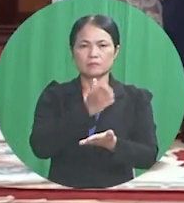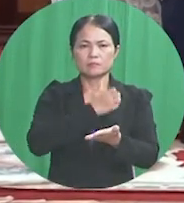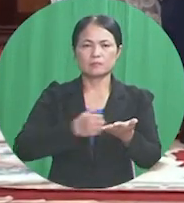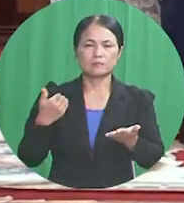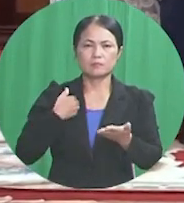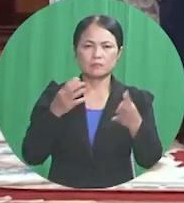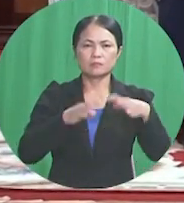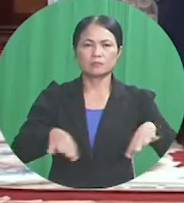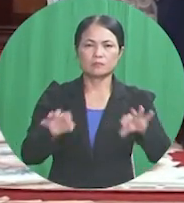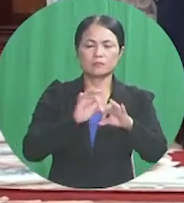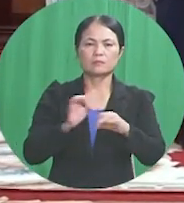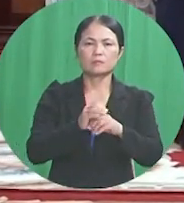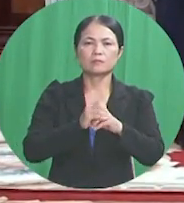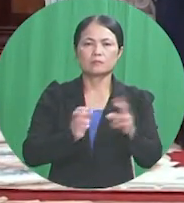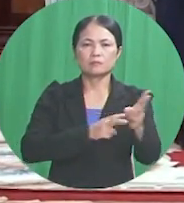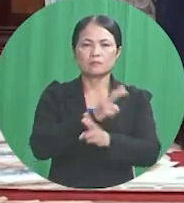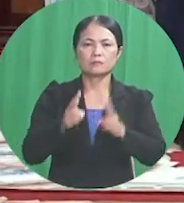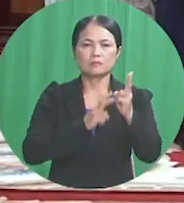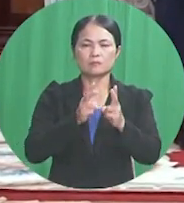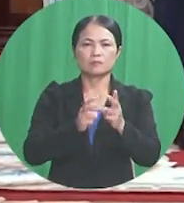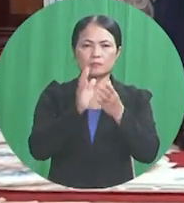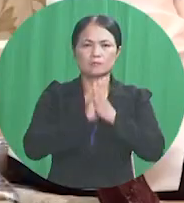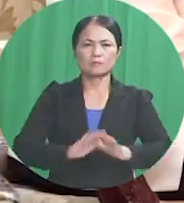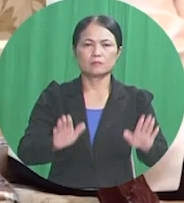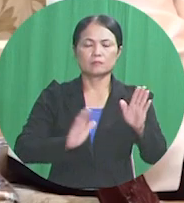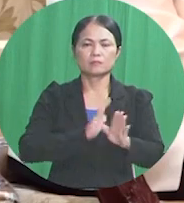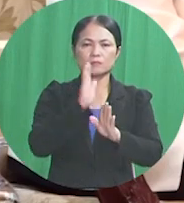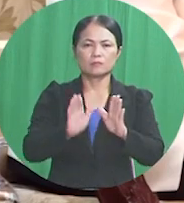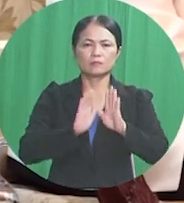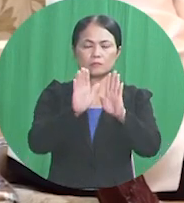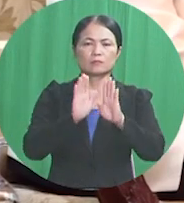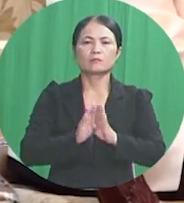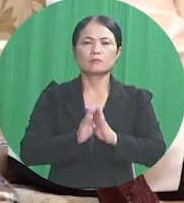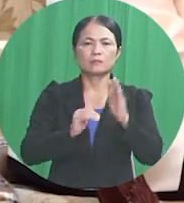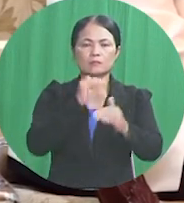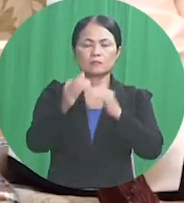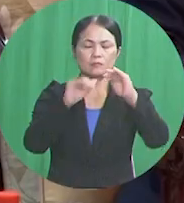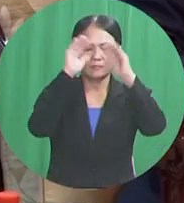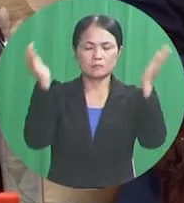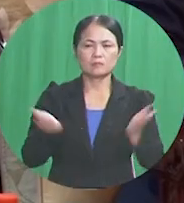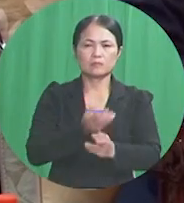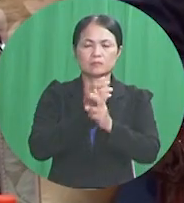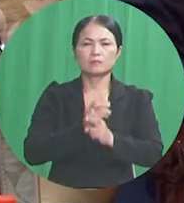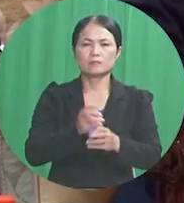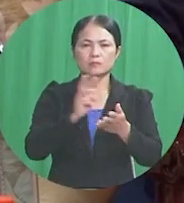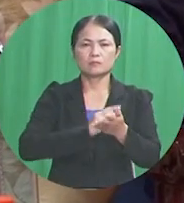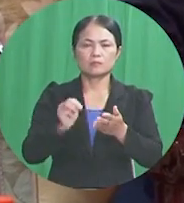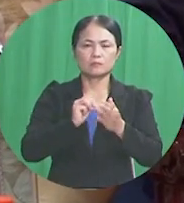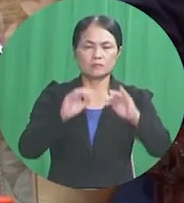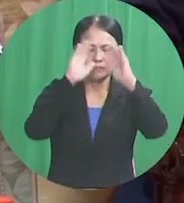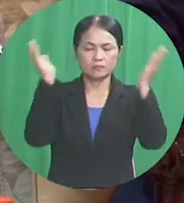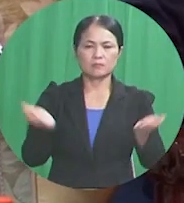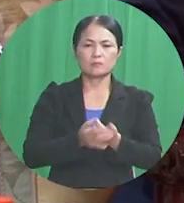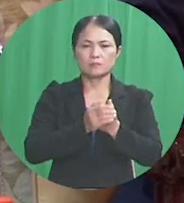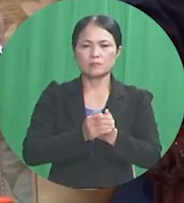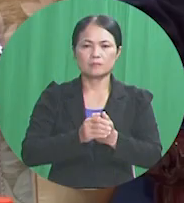ำเนินสระสำคัญขนองการไทยรัศดรสกสันติพีบจมรุ่งการอภิวัตสกอลหนึ่งไทยรัศดรสันดับธนอปีภูมิโลก